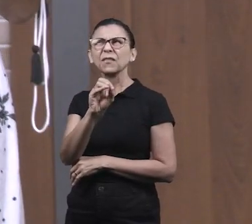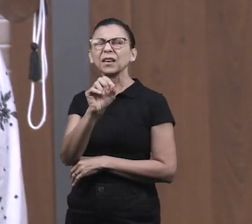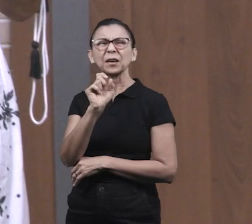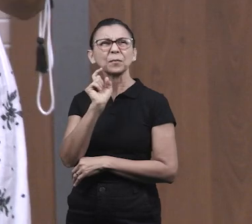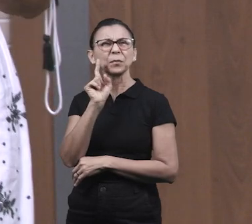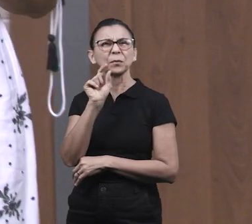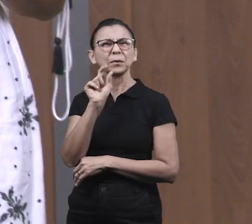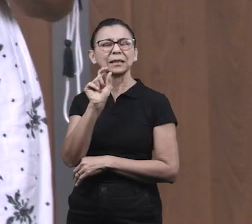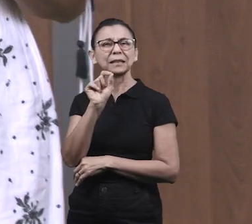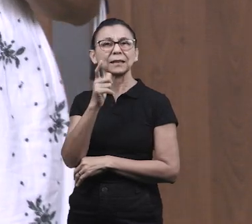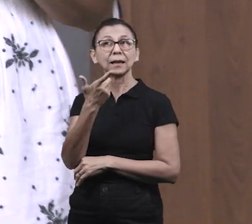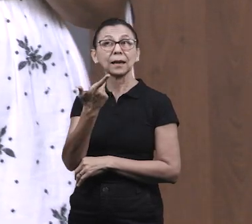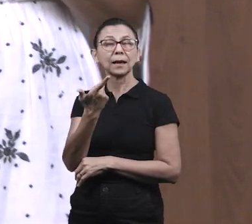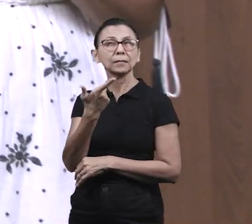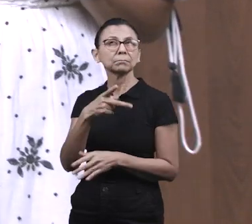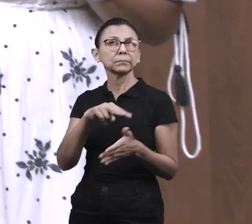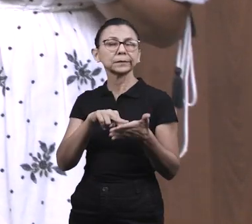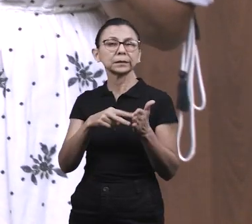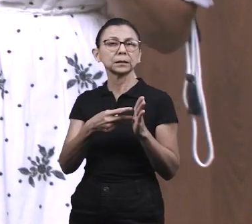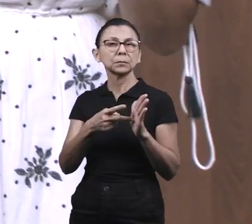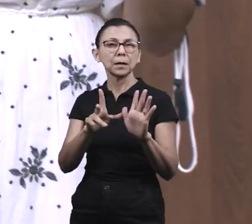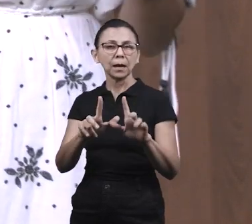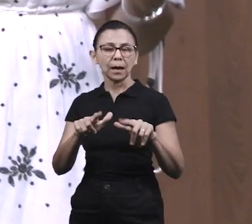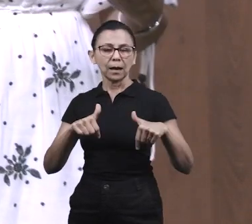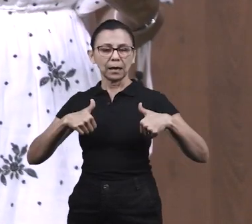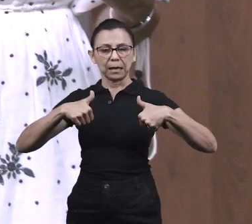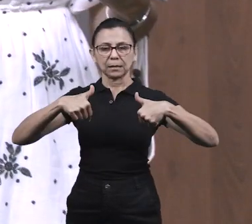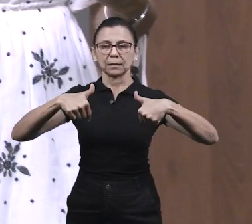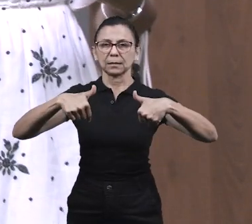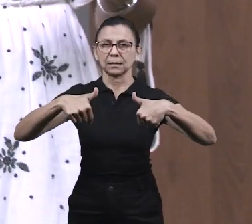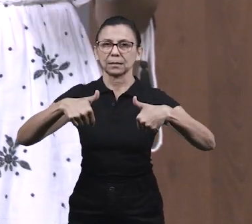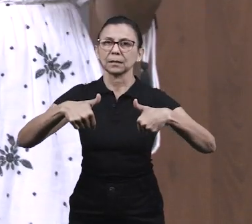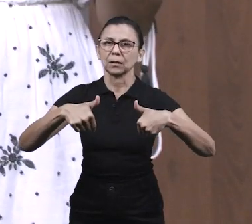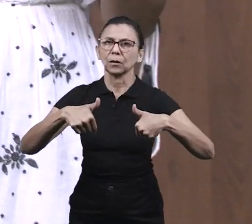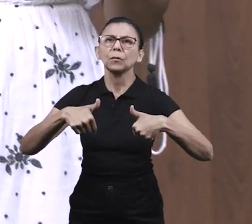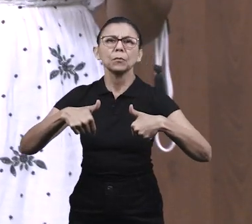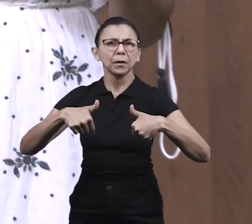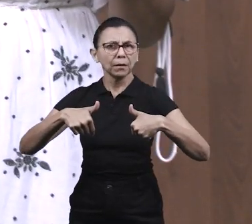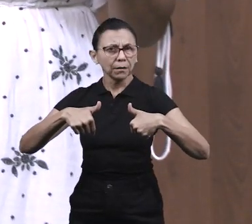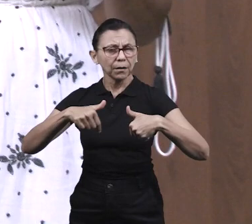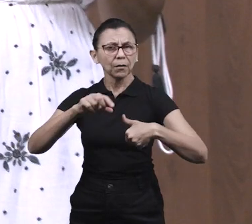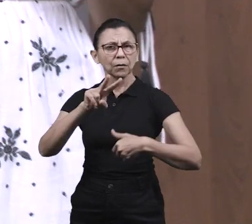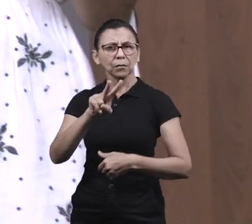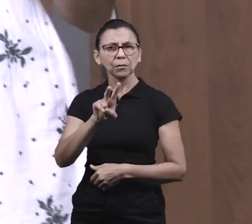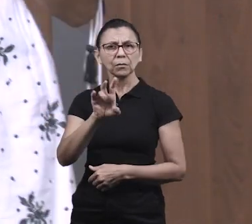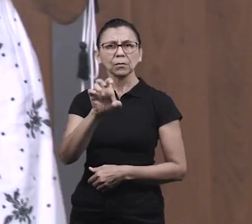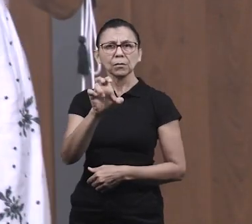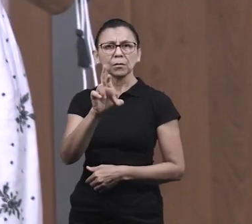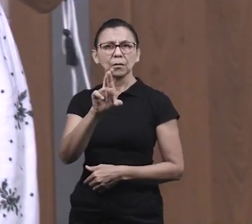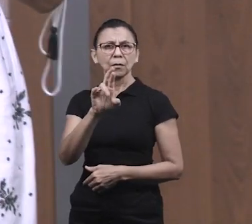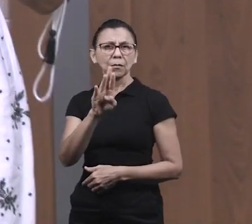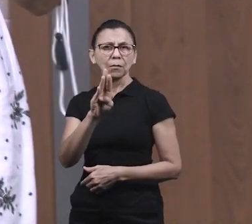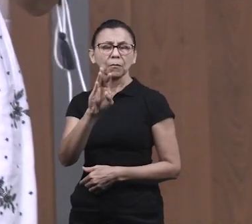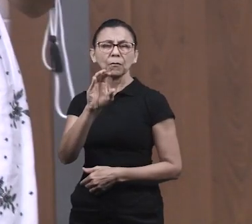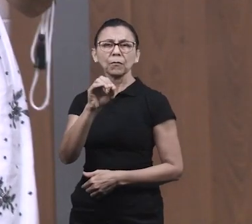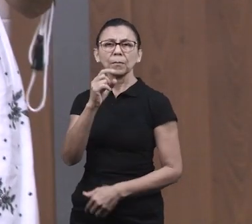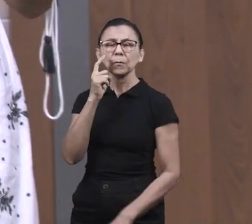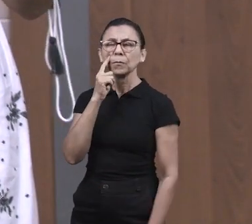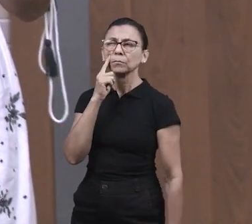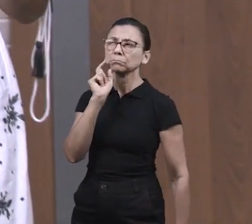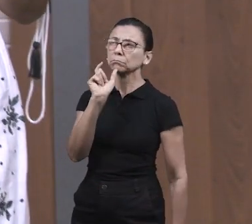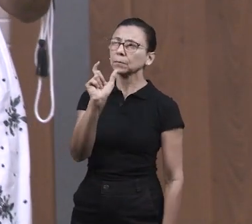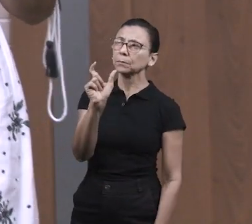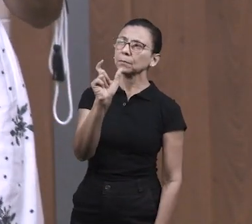Verbe? Le Verbe est un mot qui veut dire action, qui exprime une action. Le Verbe, nous